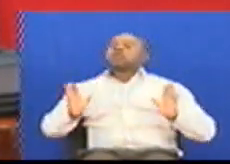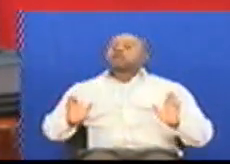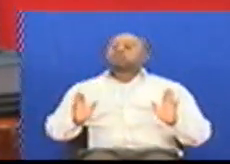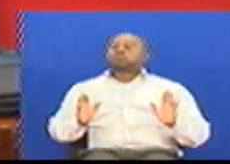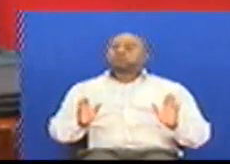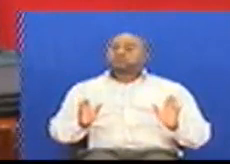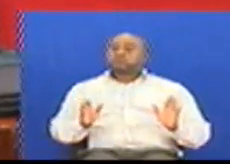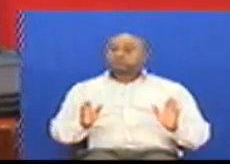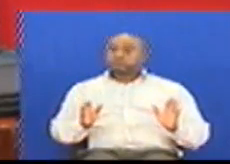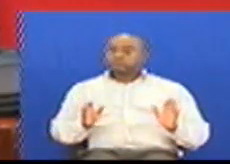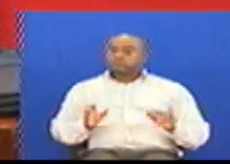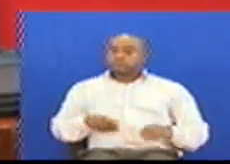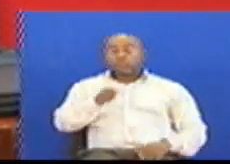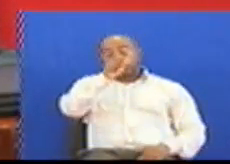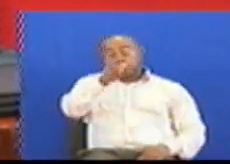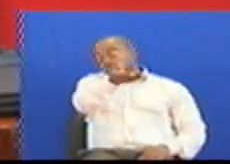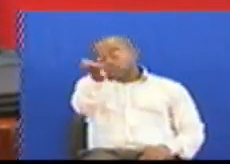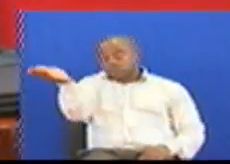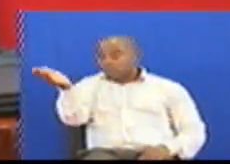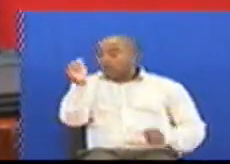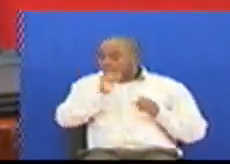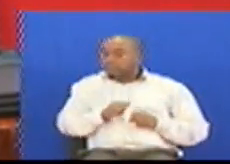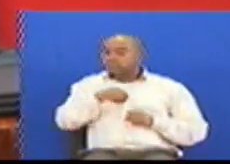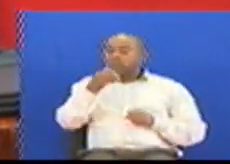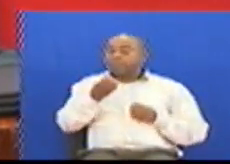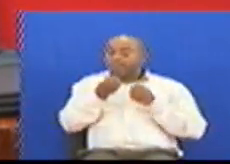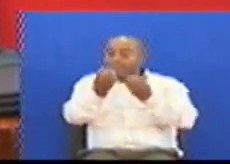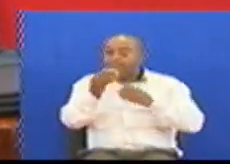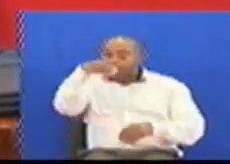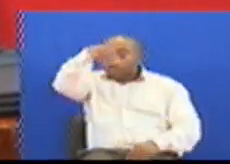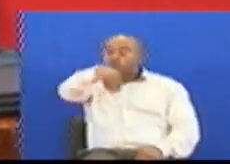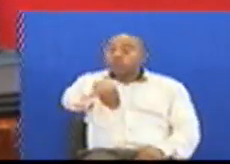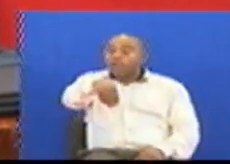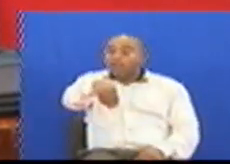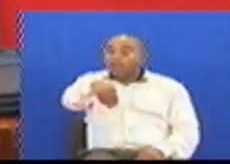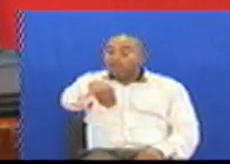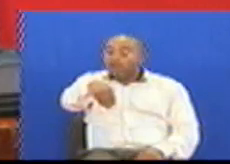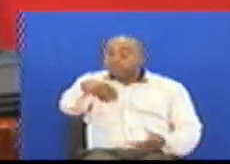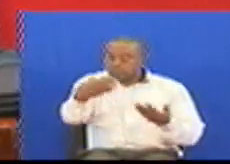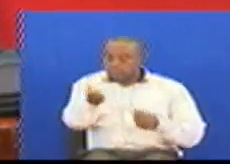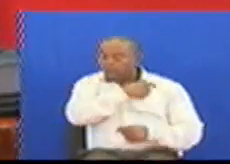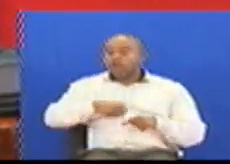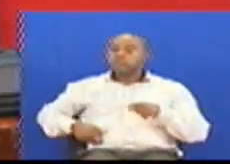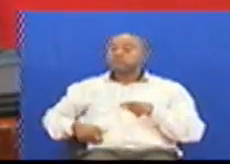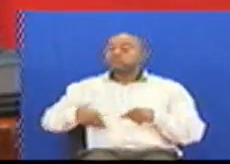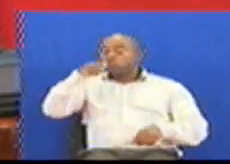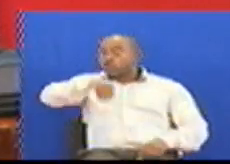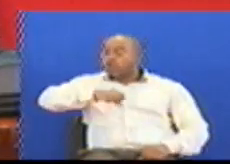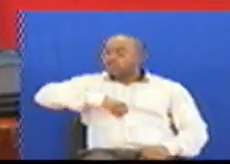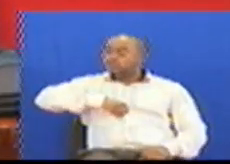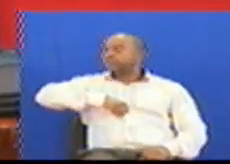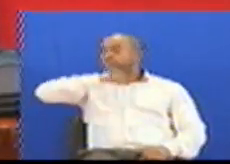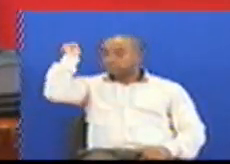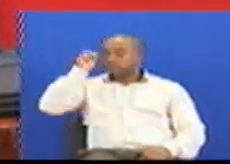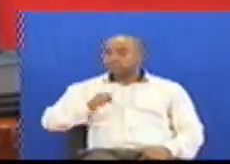Naomba na Watanzania wengine kwa haya makubwa haya ambayo tulifikiri hayawezekani yamewezekana, tumpe kura za ushindi bila